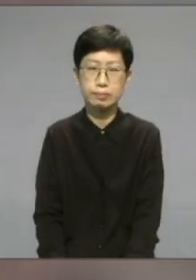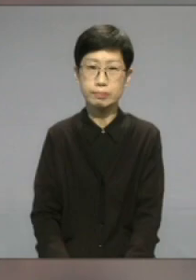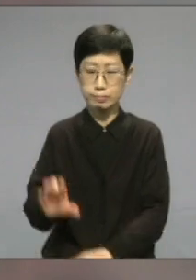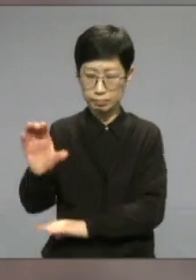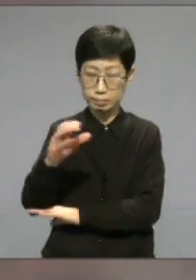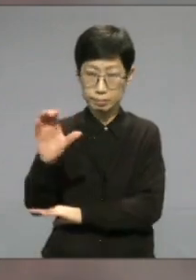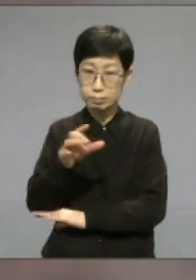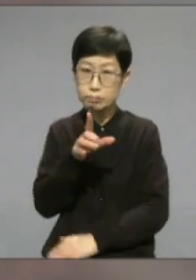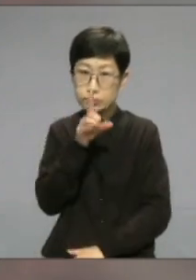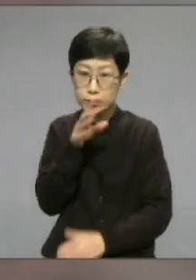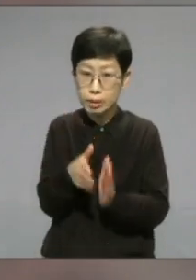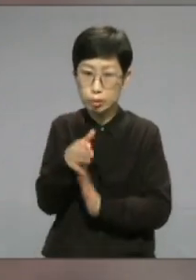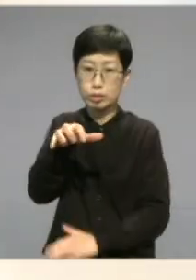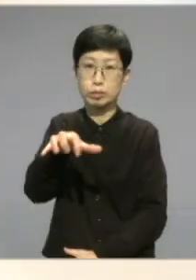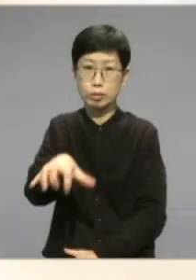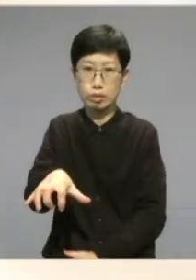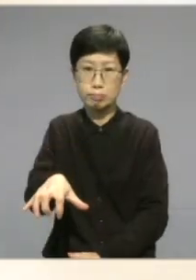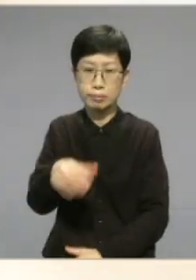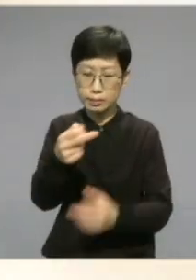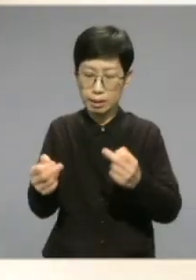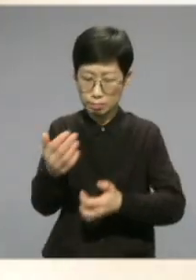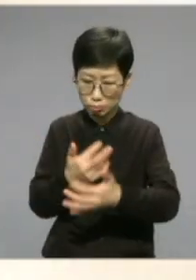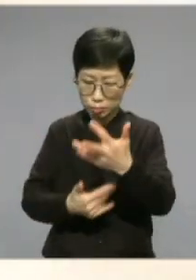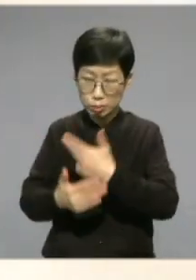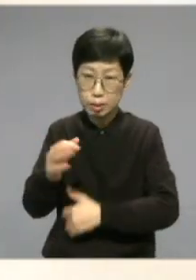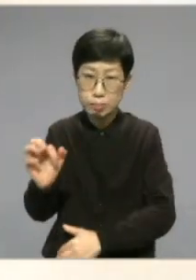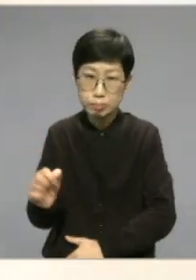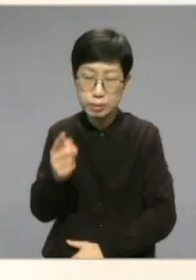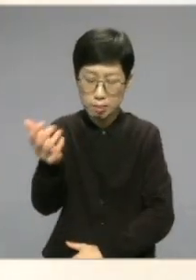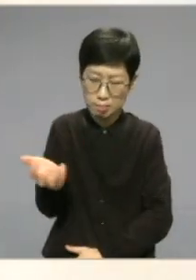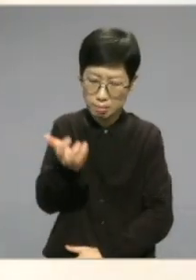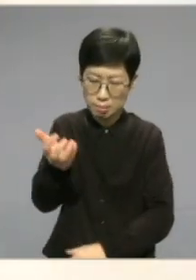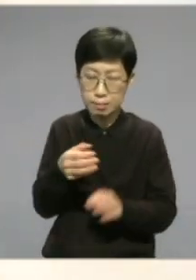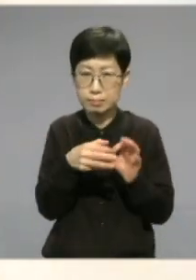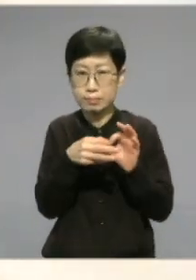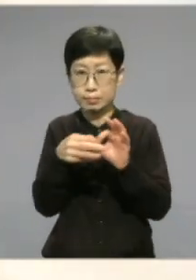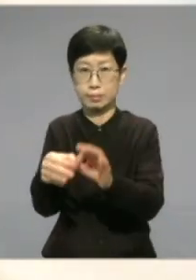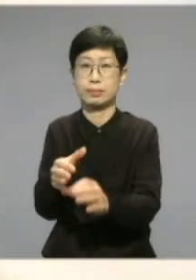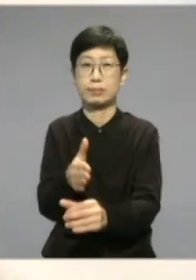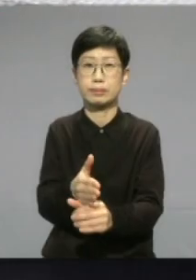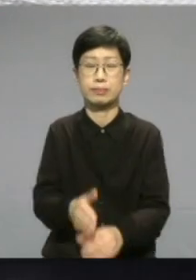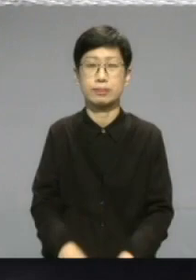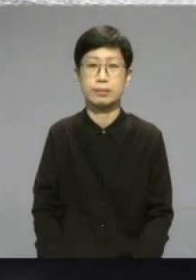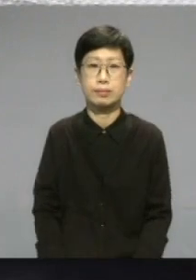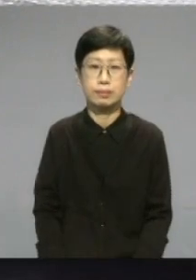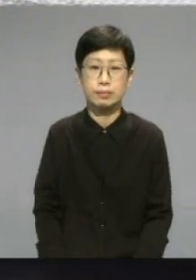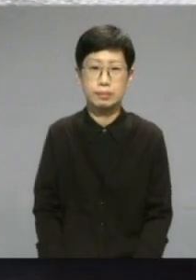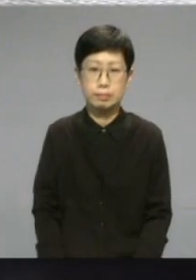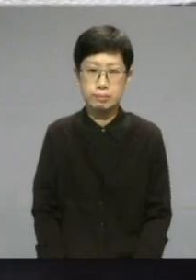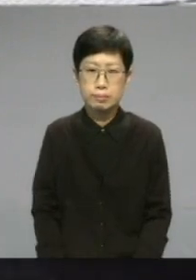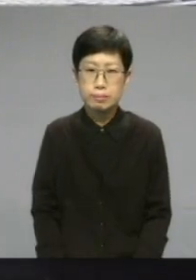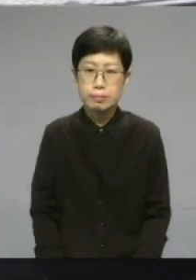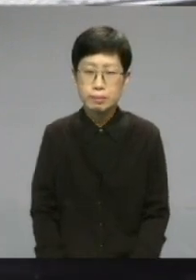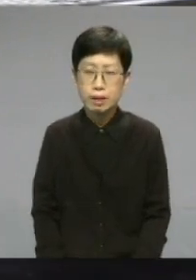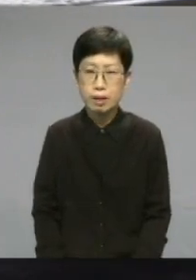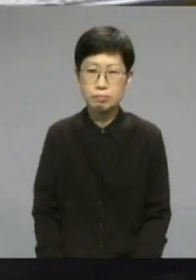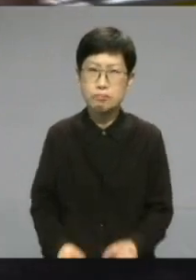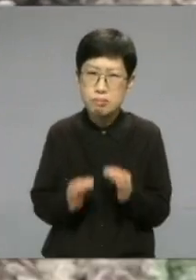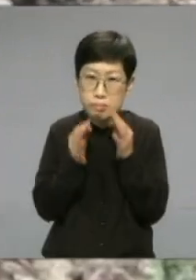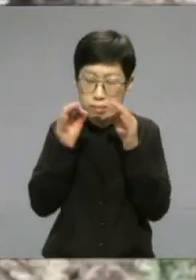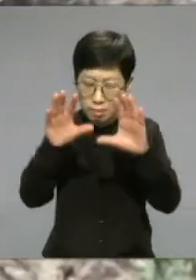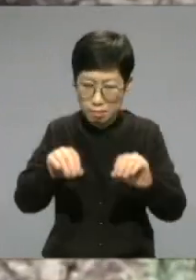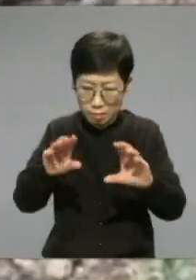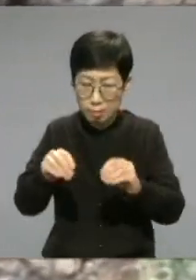콜롬비아 수도 보고타의 언덕에서 산불로 인한 뿌연 연기가 끊임없이 피어오르고 있습니다. 소방대원들이 사투를 벌이고